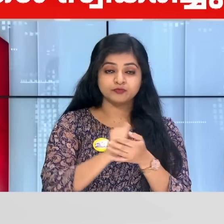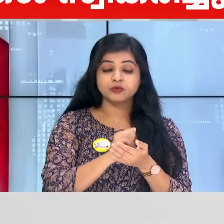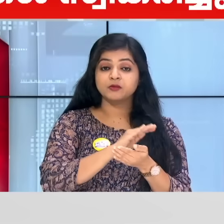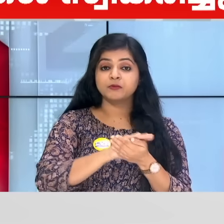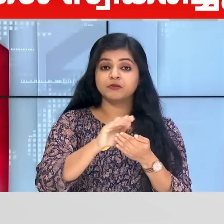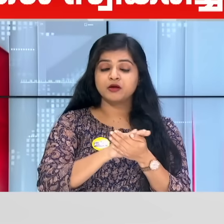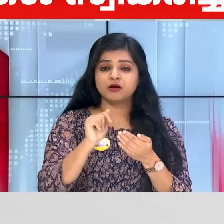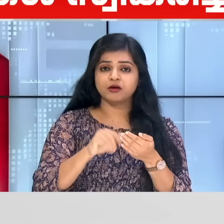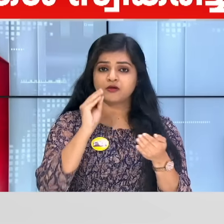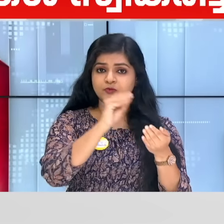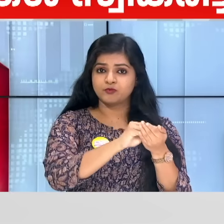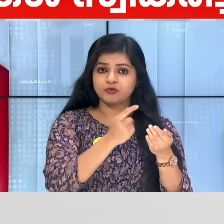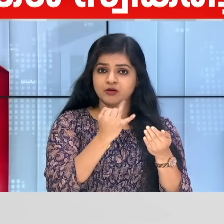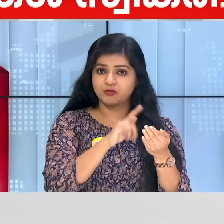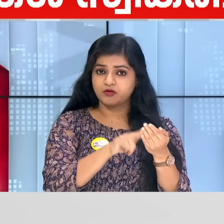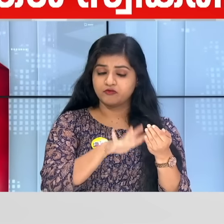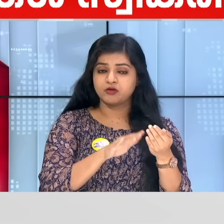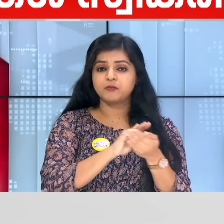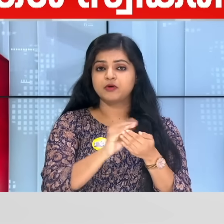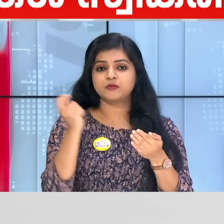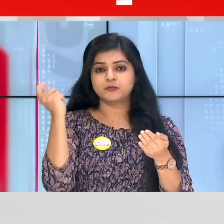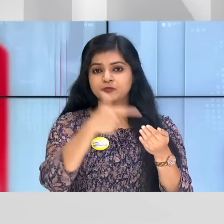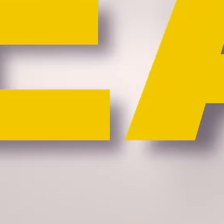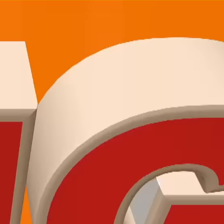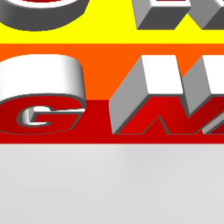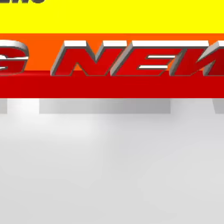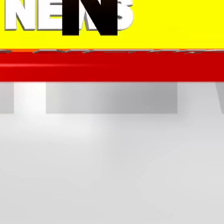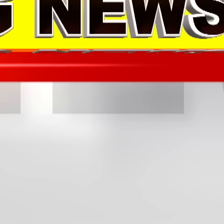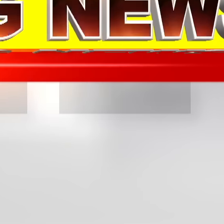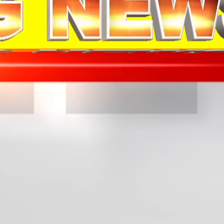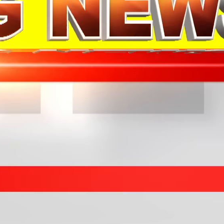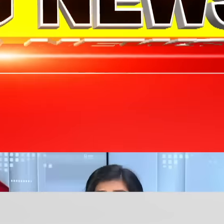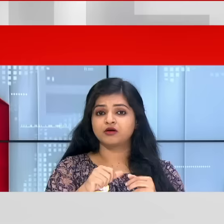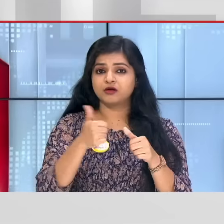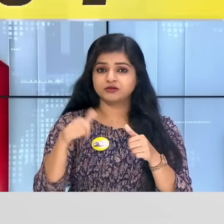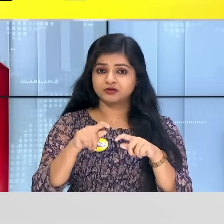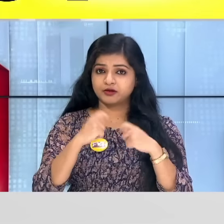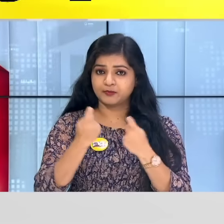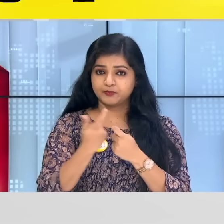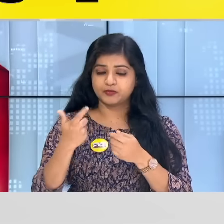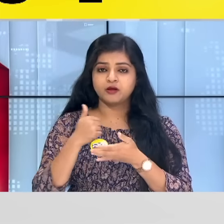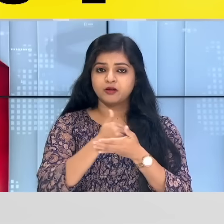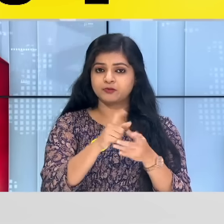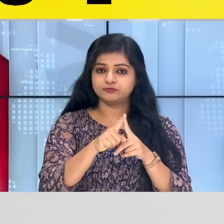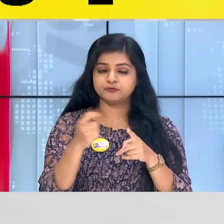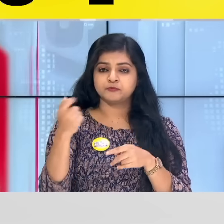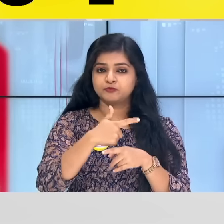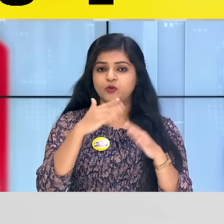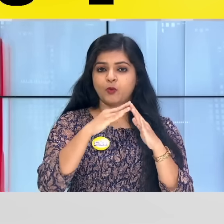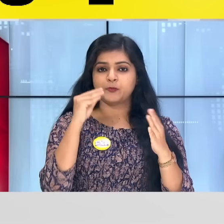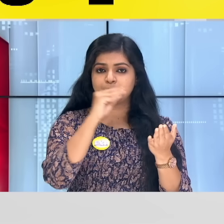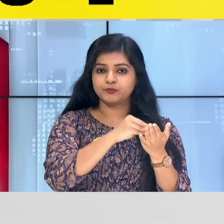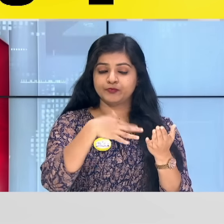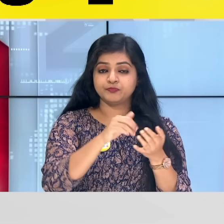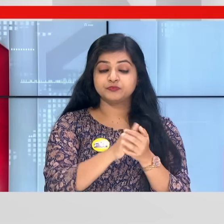നൽകിയിട്ടുള്ളവർക്ക് അക്കൗണ്ട് വഴിയും മറ്റുള്ളവർക്ക് സഹകരണ സംഘങ്ങൾ വഴി നേരിട്ട് വീടുകളിലും ഈ പെൻഷൻ എത്തിക്കുന്നതിനാണ് ഇപ്പോൾ തീരുമാനം 62